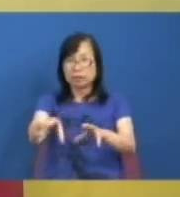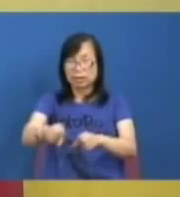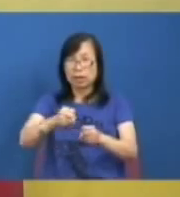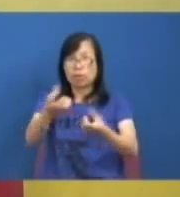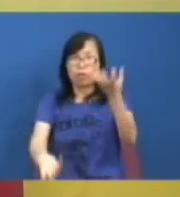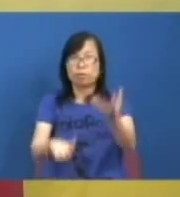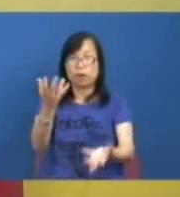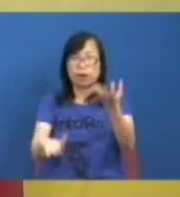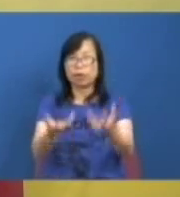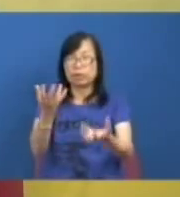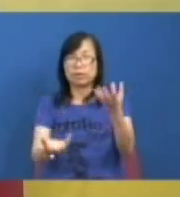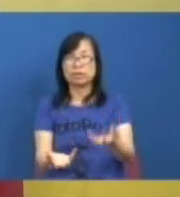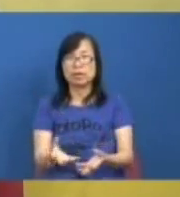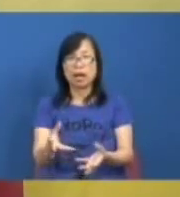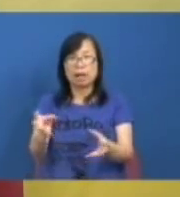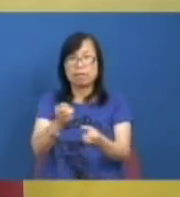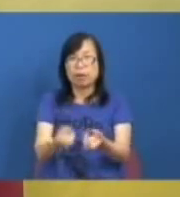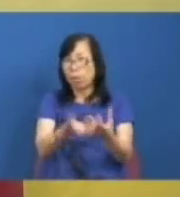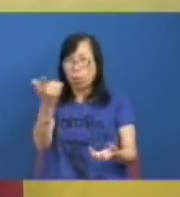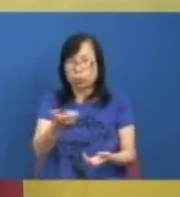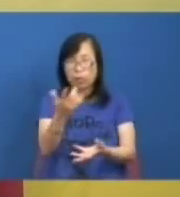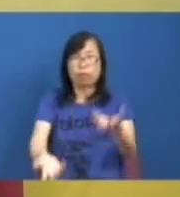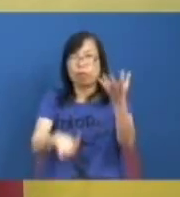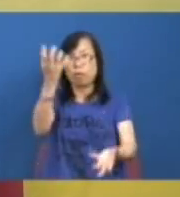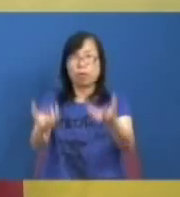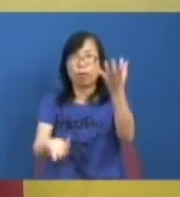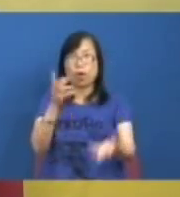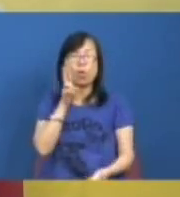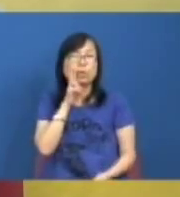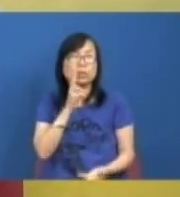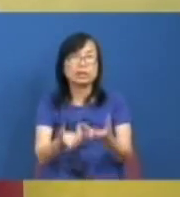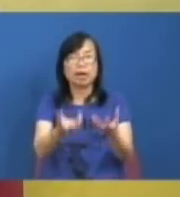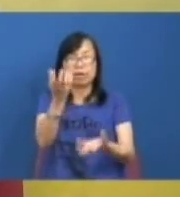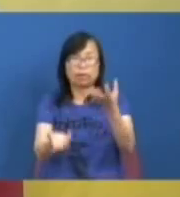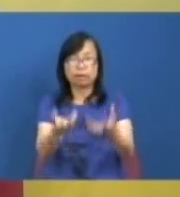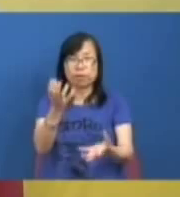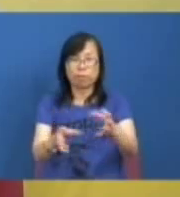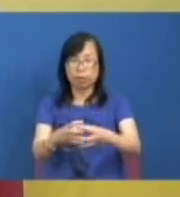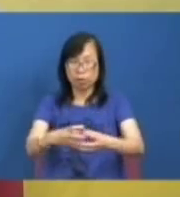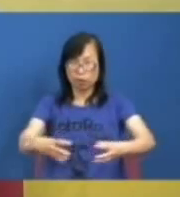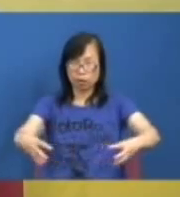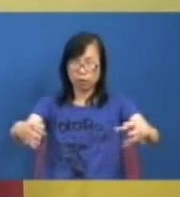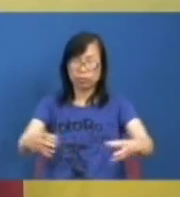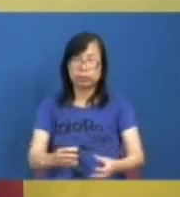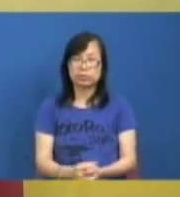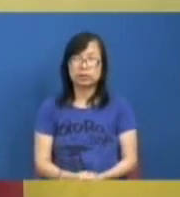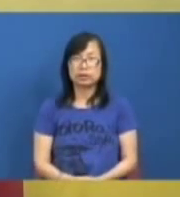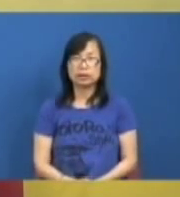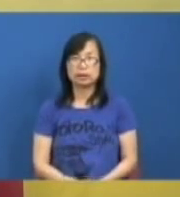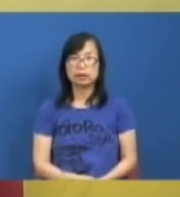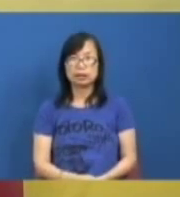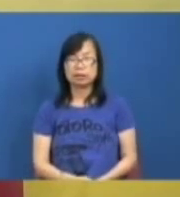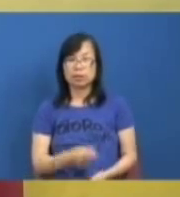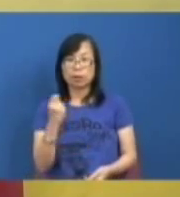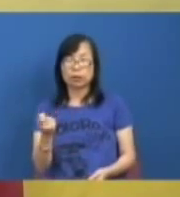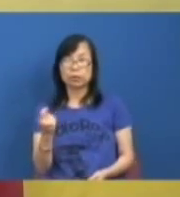咧個火焰咧，一搶火起嘅時候咧，就等於個火爐啦。即如果你有地下嗰層咧，啲火咧係由會好